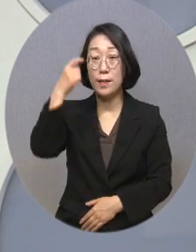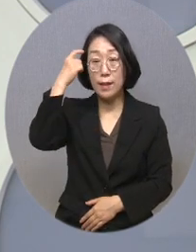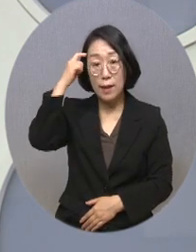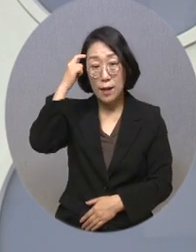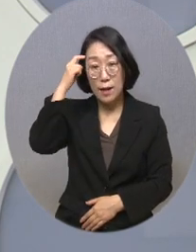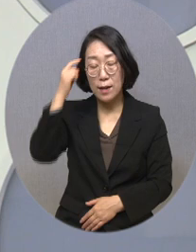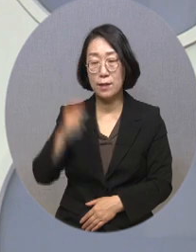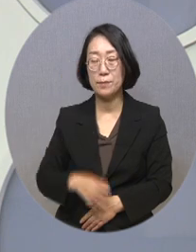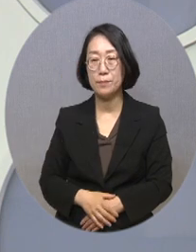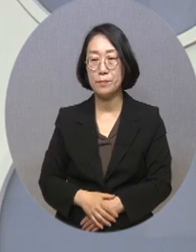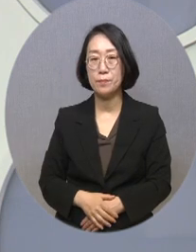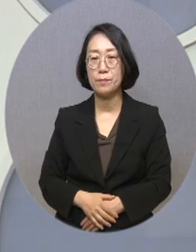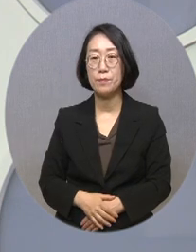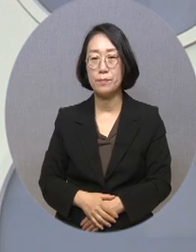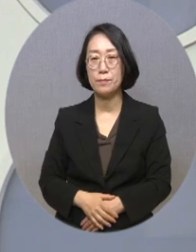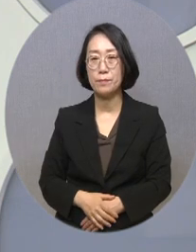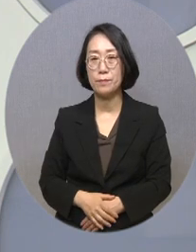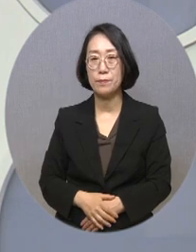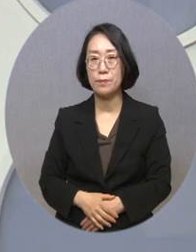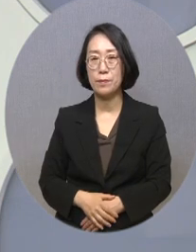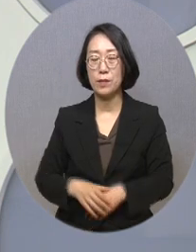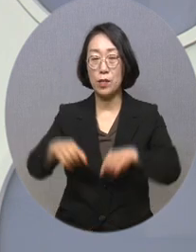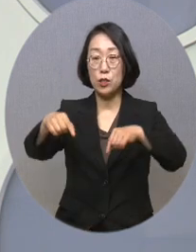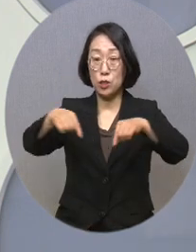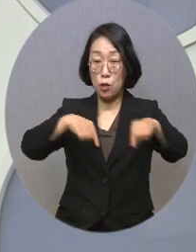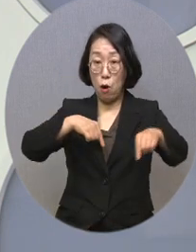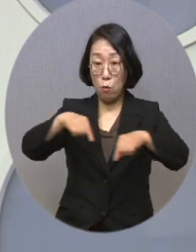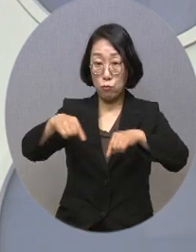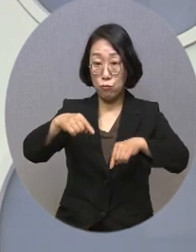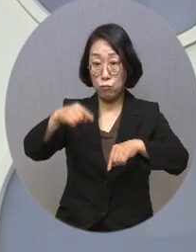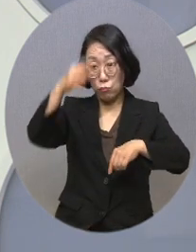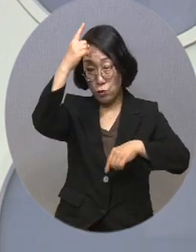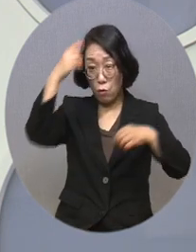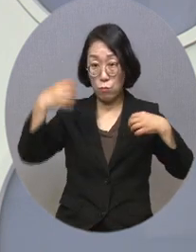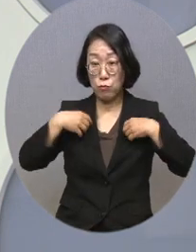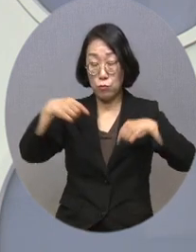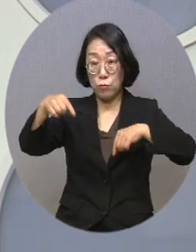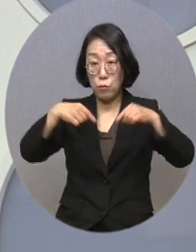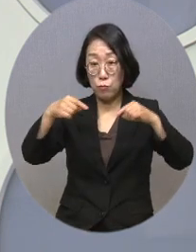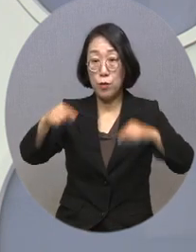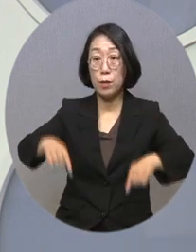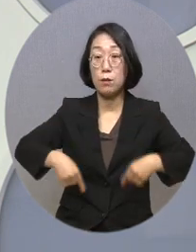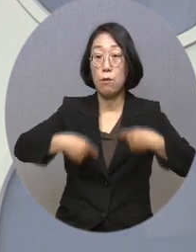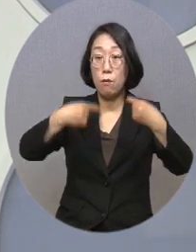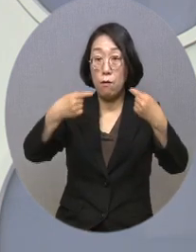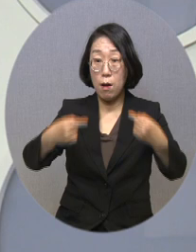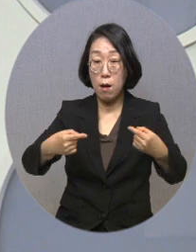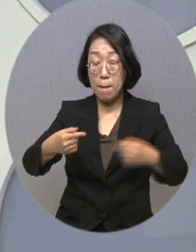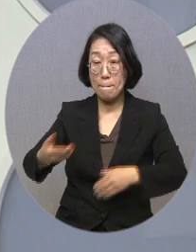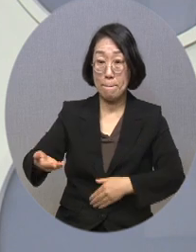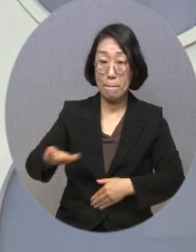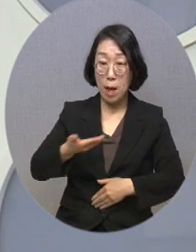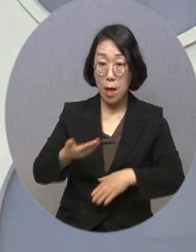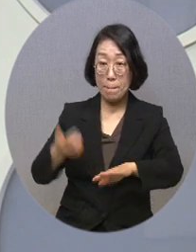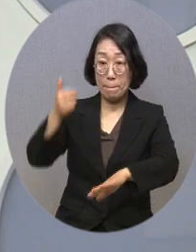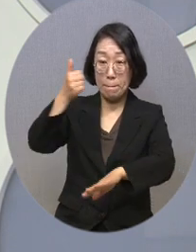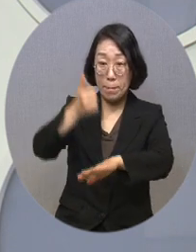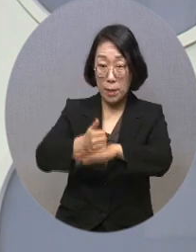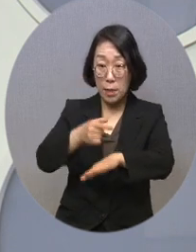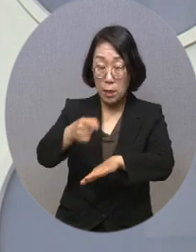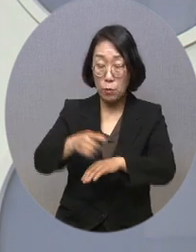네. 이 정계 진출한다라고 하는 이 부분들이 네. 사실은